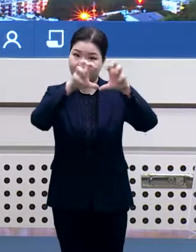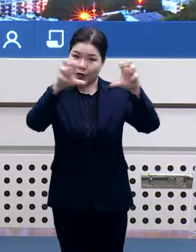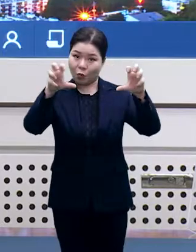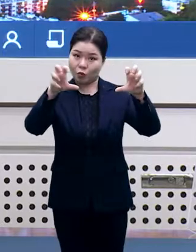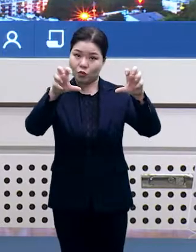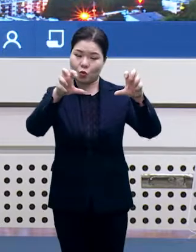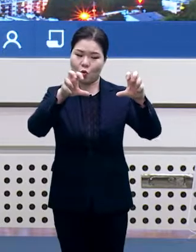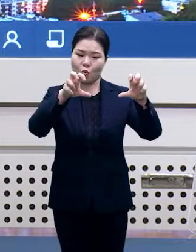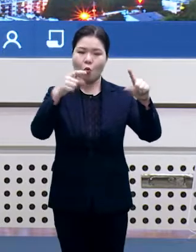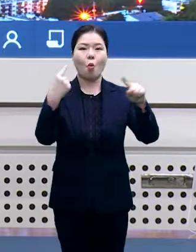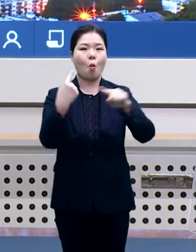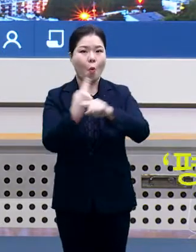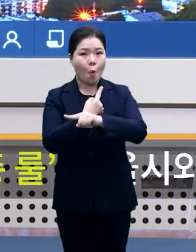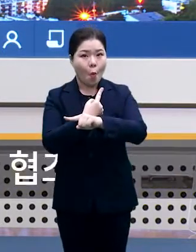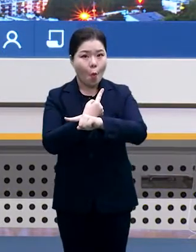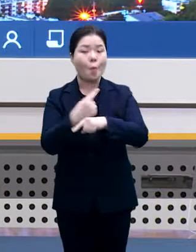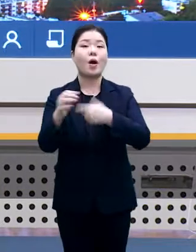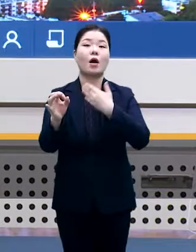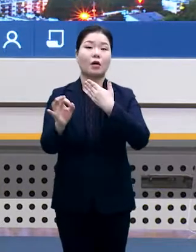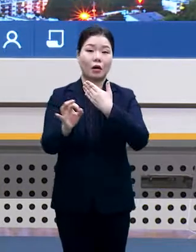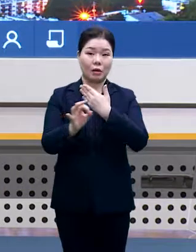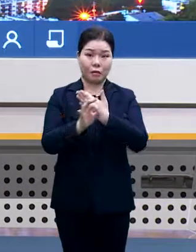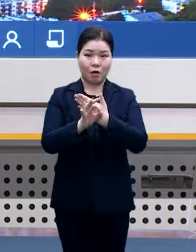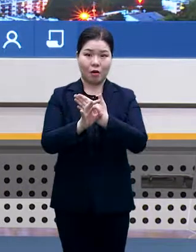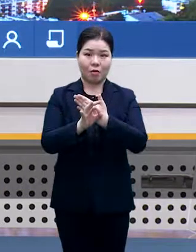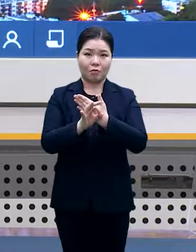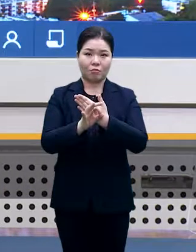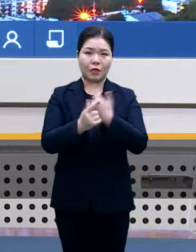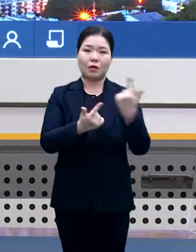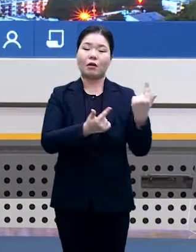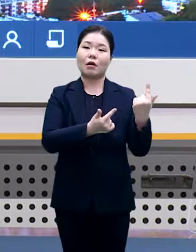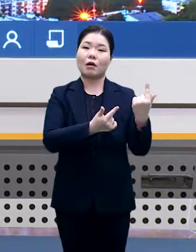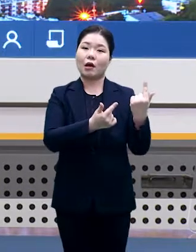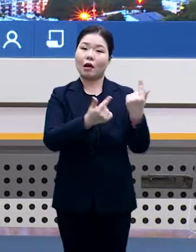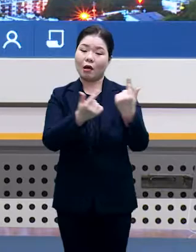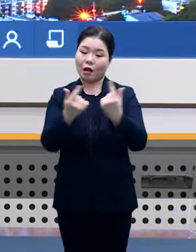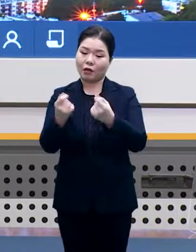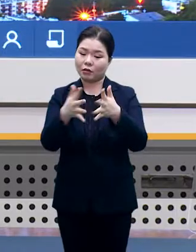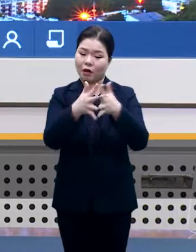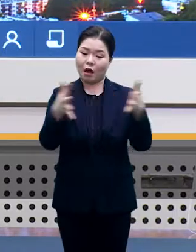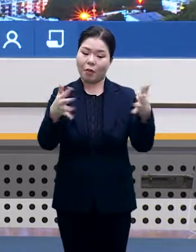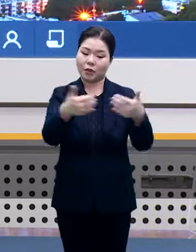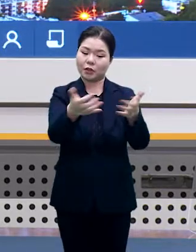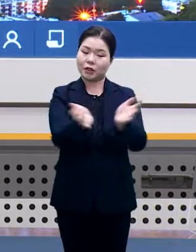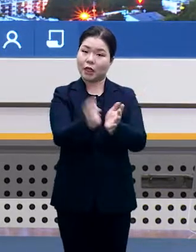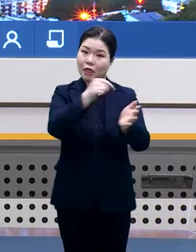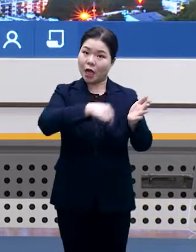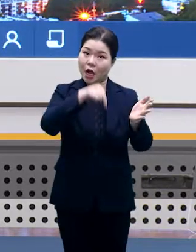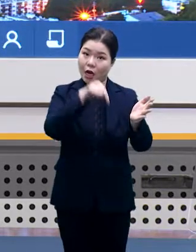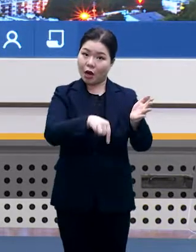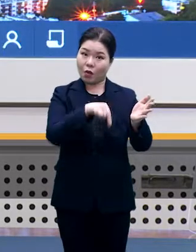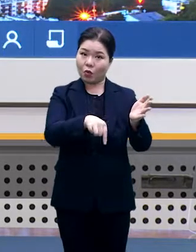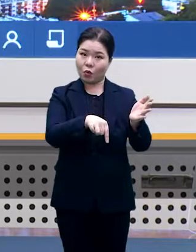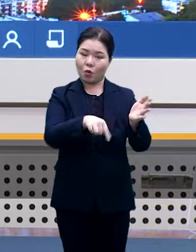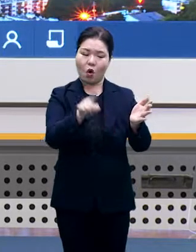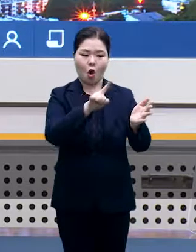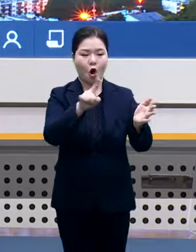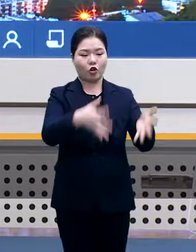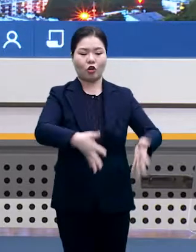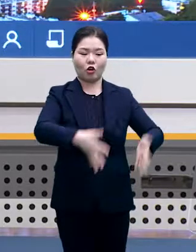평균 35층으로 이렇게 완화를 하게 되면은 같은 아파트 단지